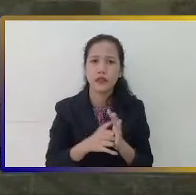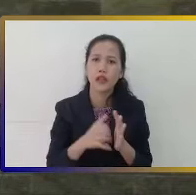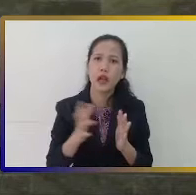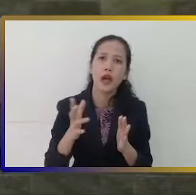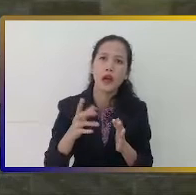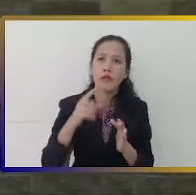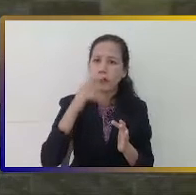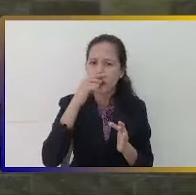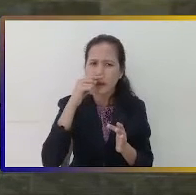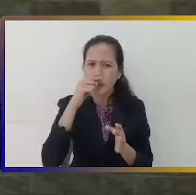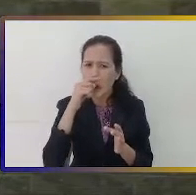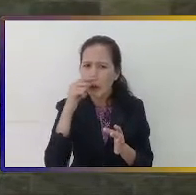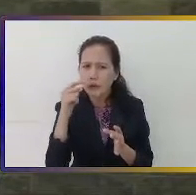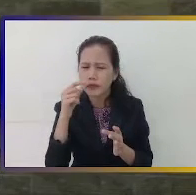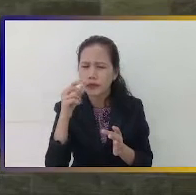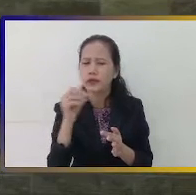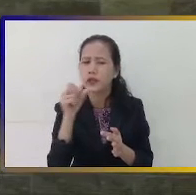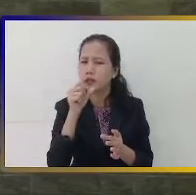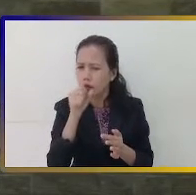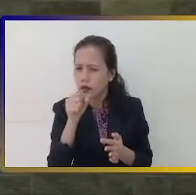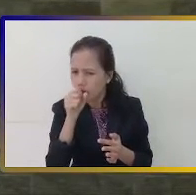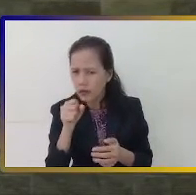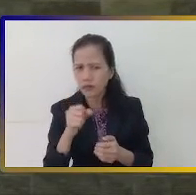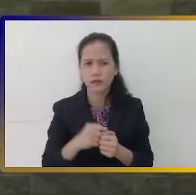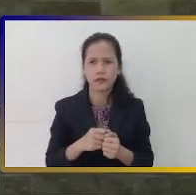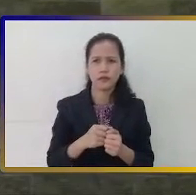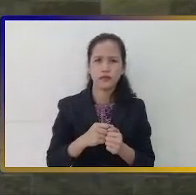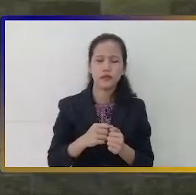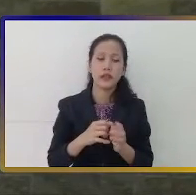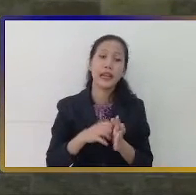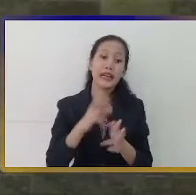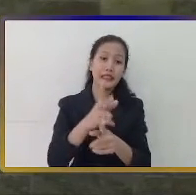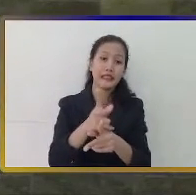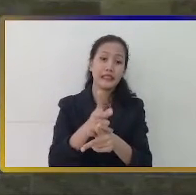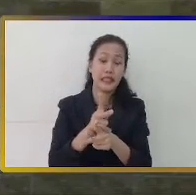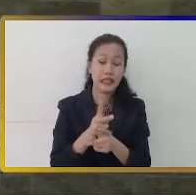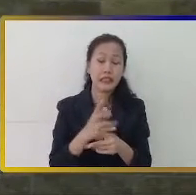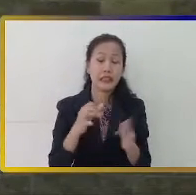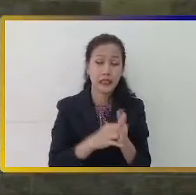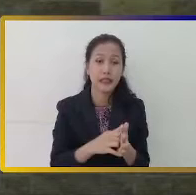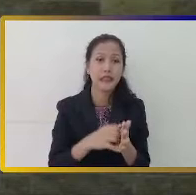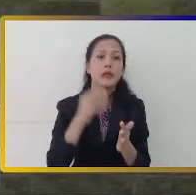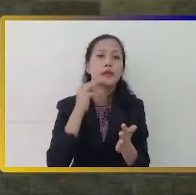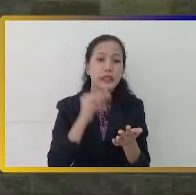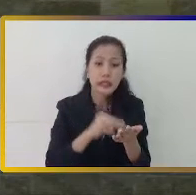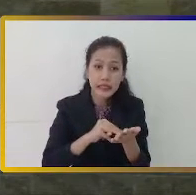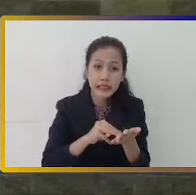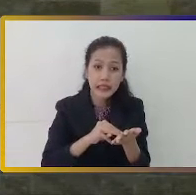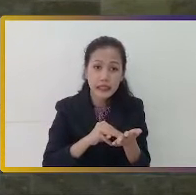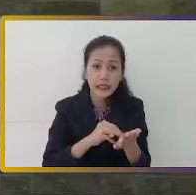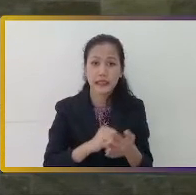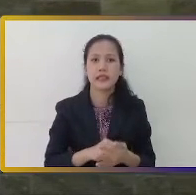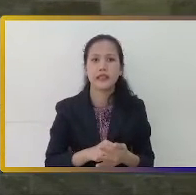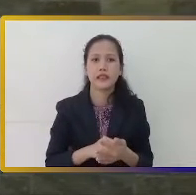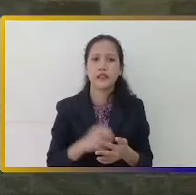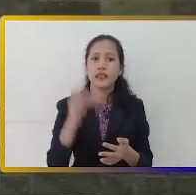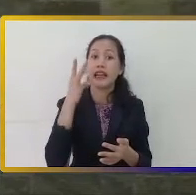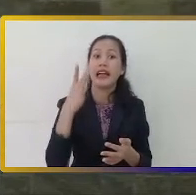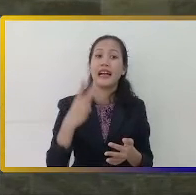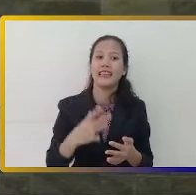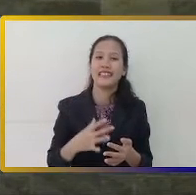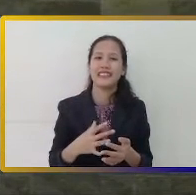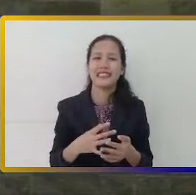ubo. So tinake ko po yun, yung antibiotic na yun. Pero hindi po ako naging bakla pagkatapos